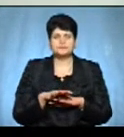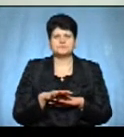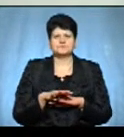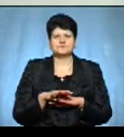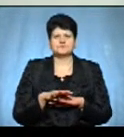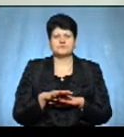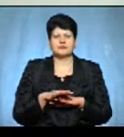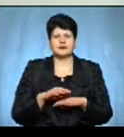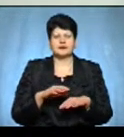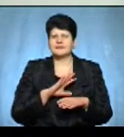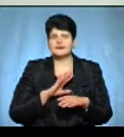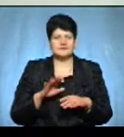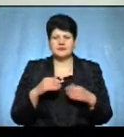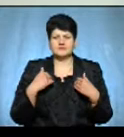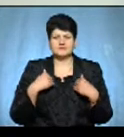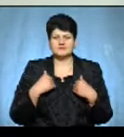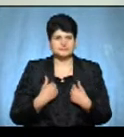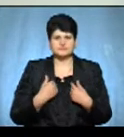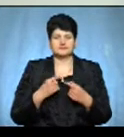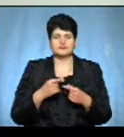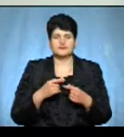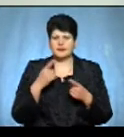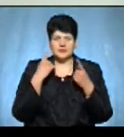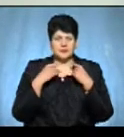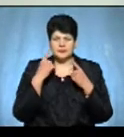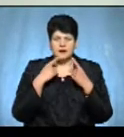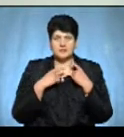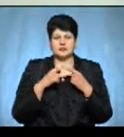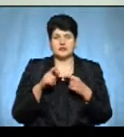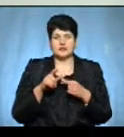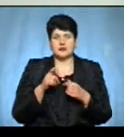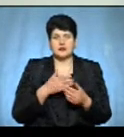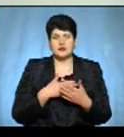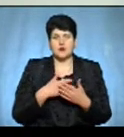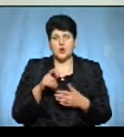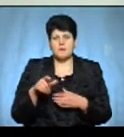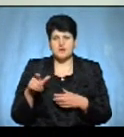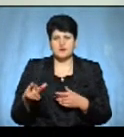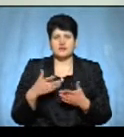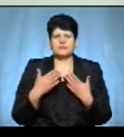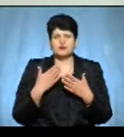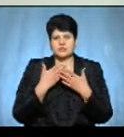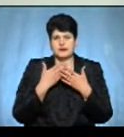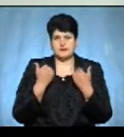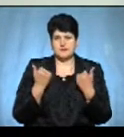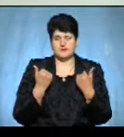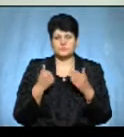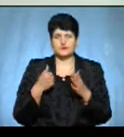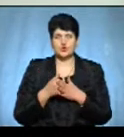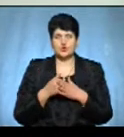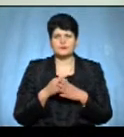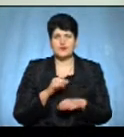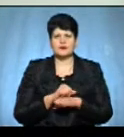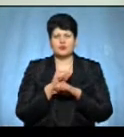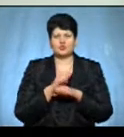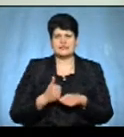не знесилились, не скигліли, як дехто з громадян, які там навіть відношення не мають до